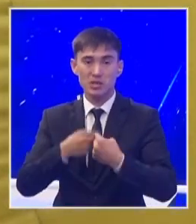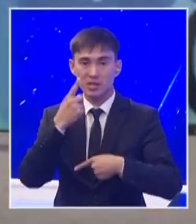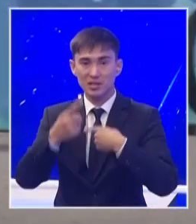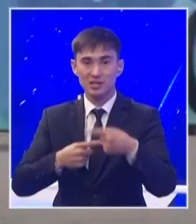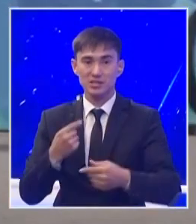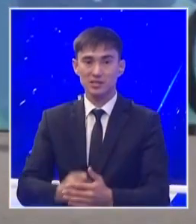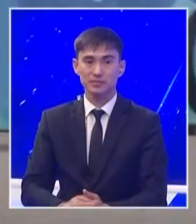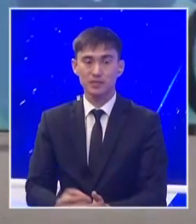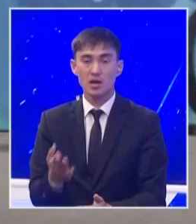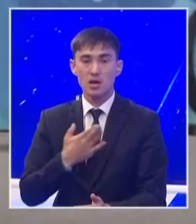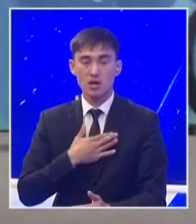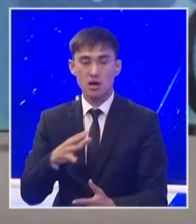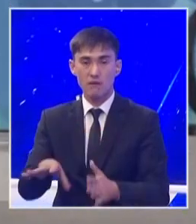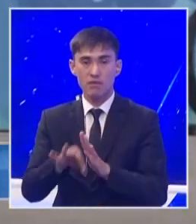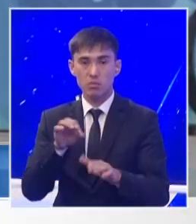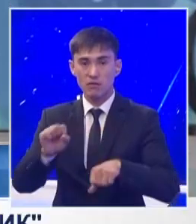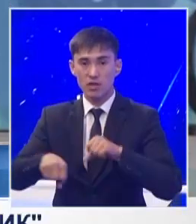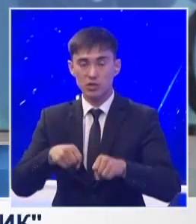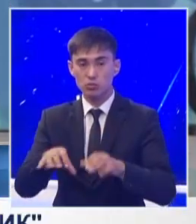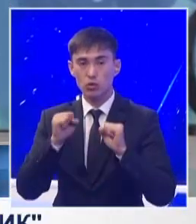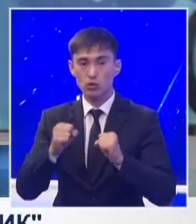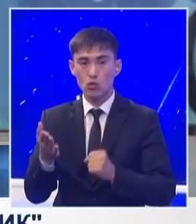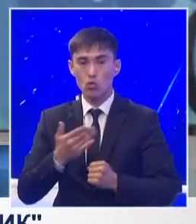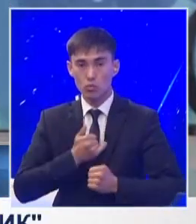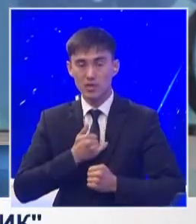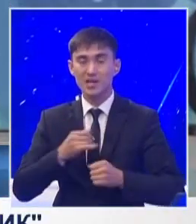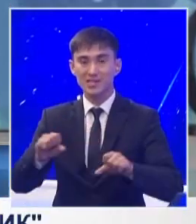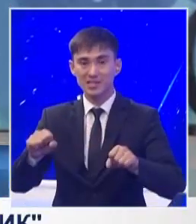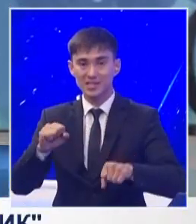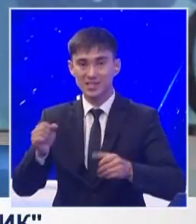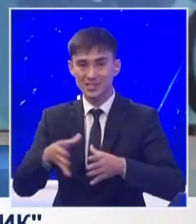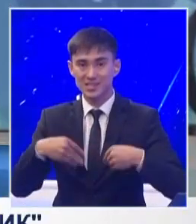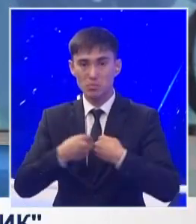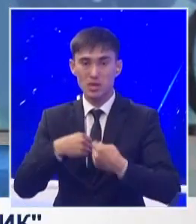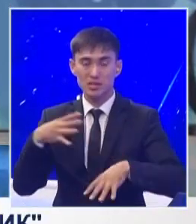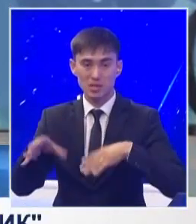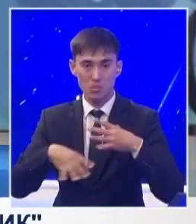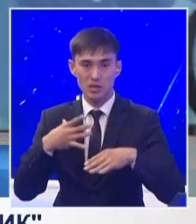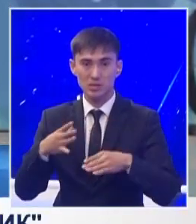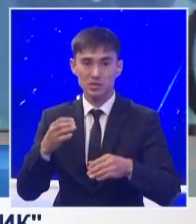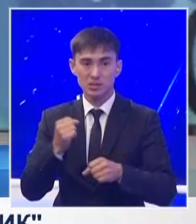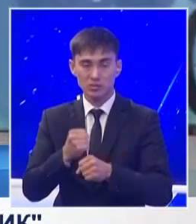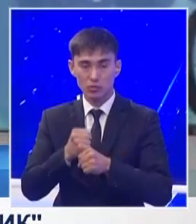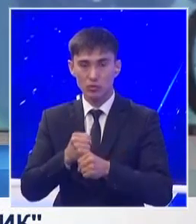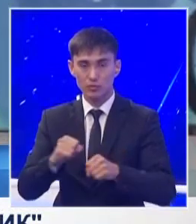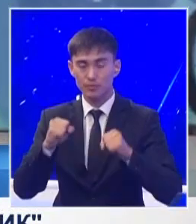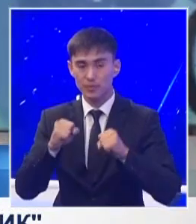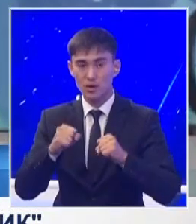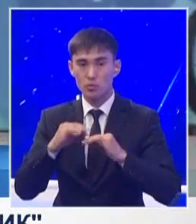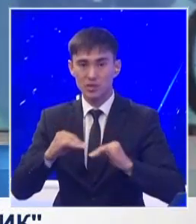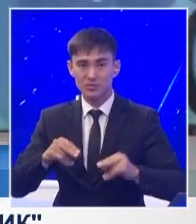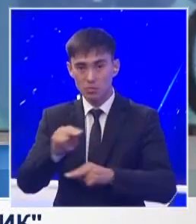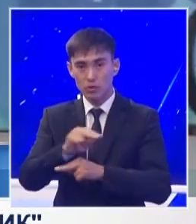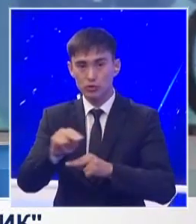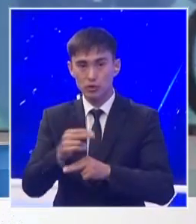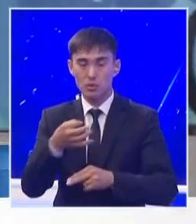традиций. Я выбрал велоспорт, потому что у меня, как сказать, семья занимается, у меня поколениями занимается велоспортом. И как-то меня с детства